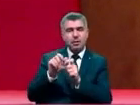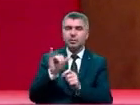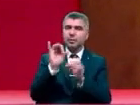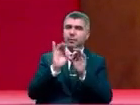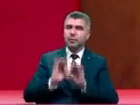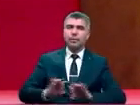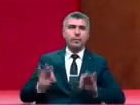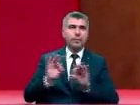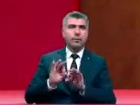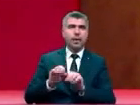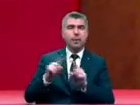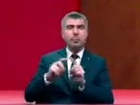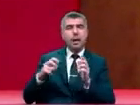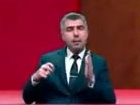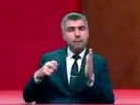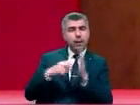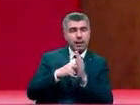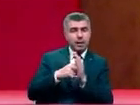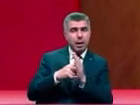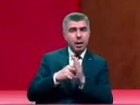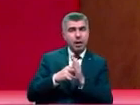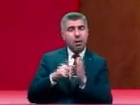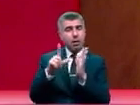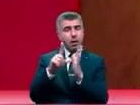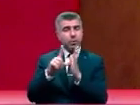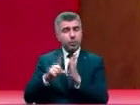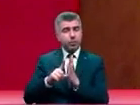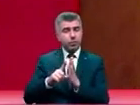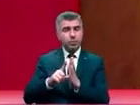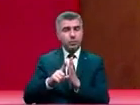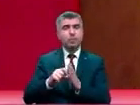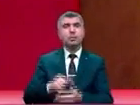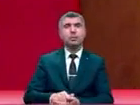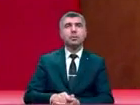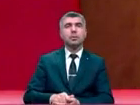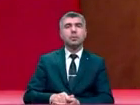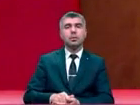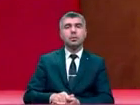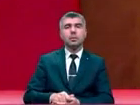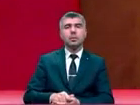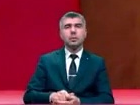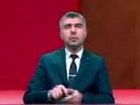اذا كان اعطاء التاشيره حق سيادي ف